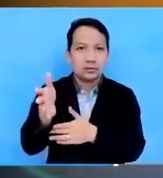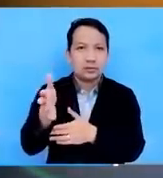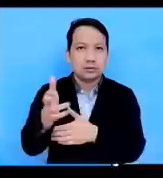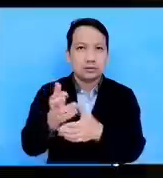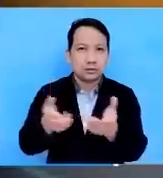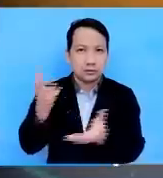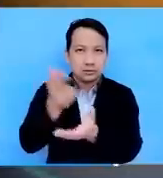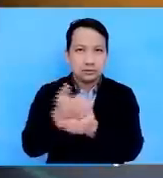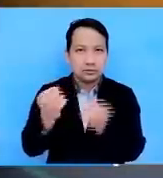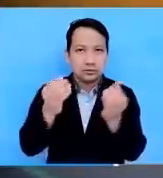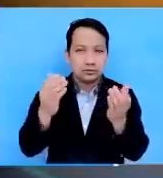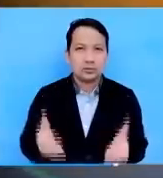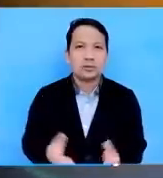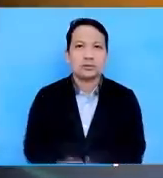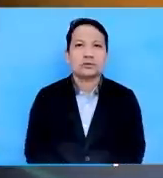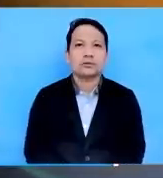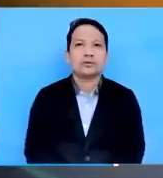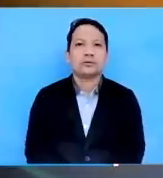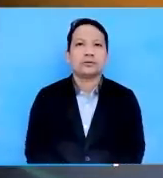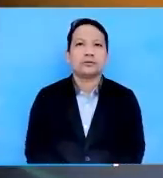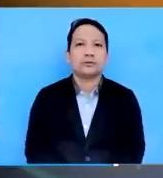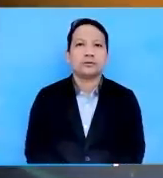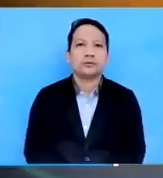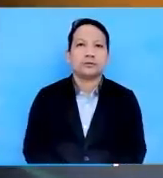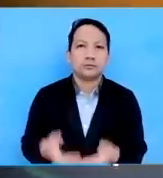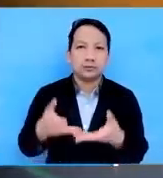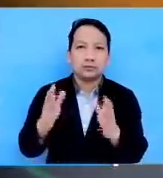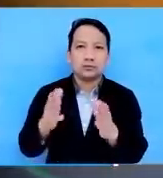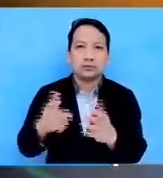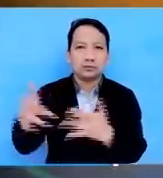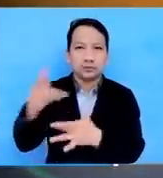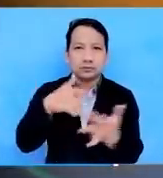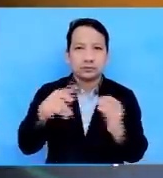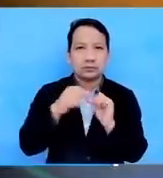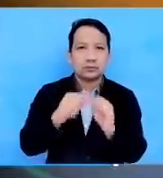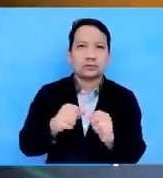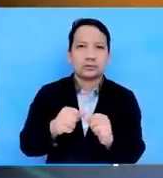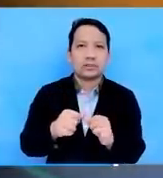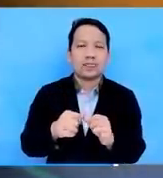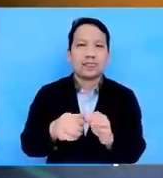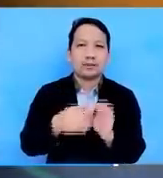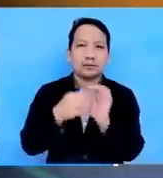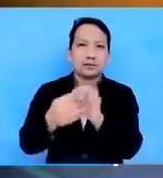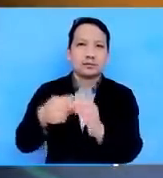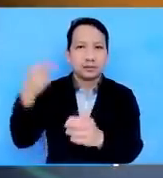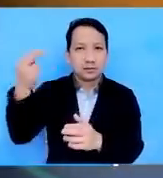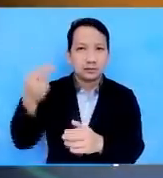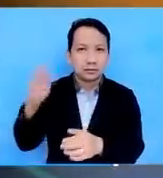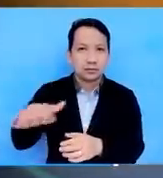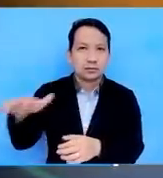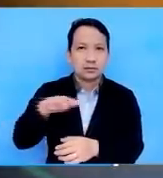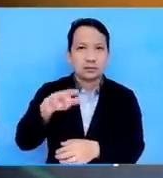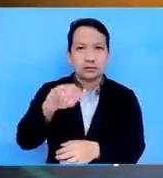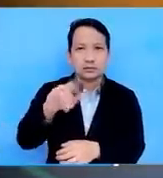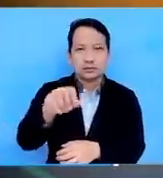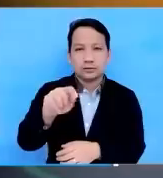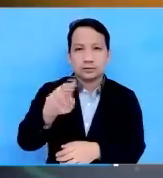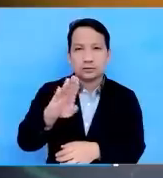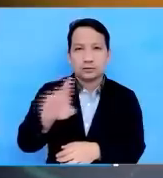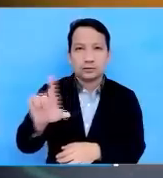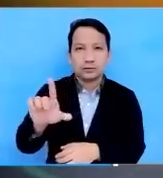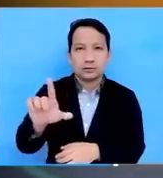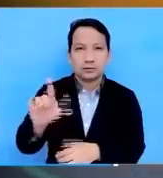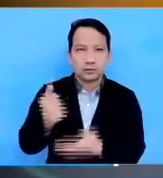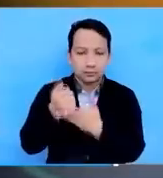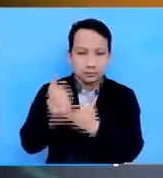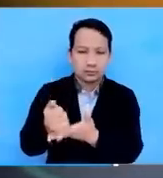operations. Hinayaan din silang makapaglibot kahit papano sa mga makasaysayang lugar sa Istanbul bilang sukle sa